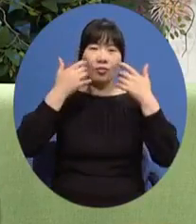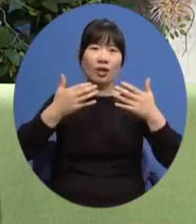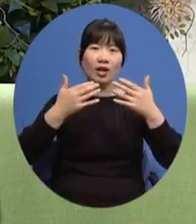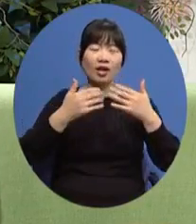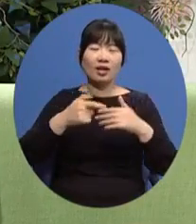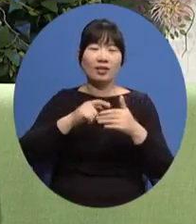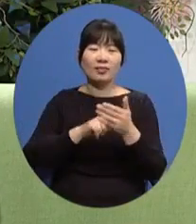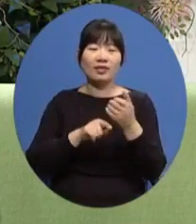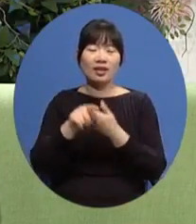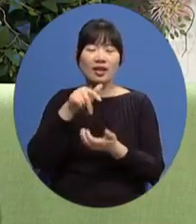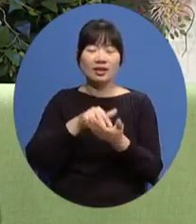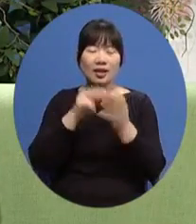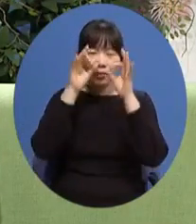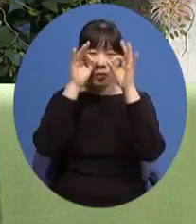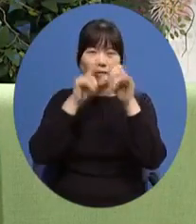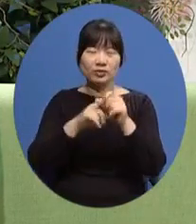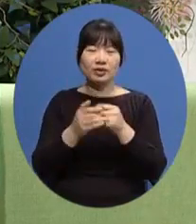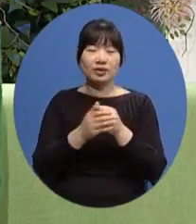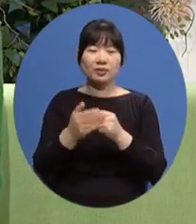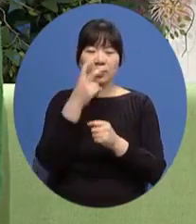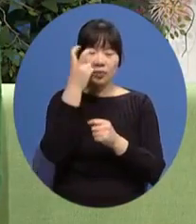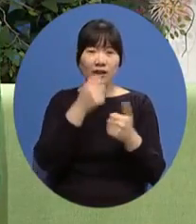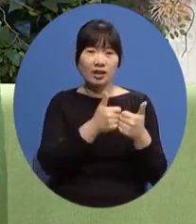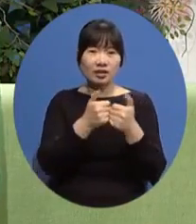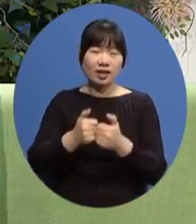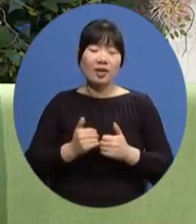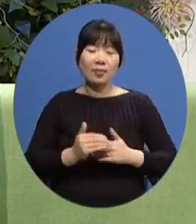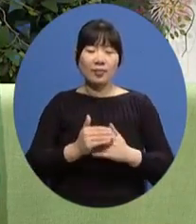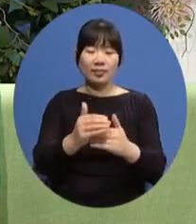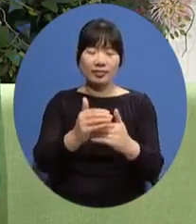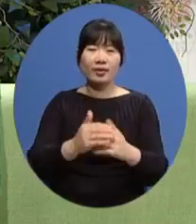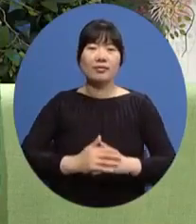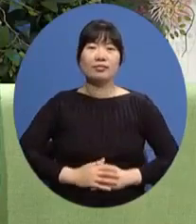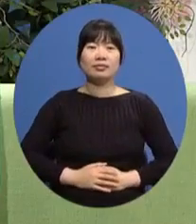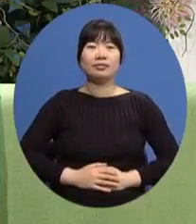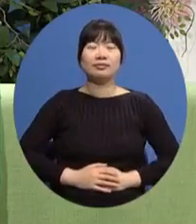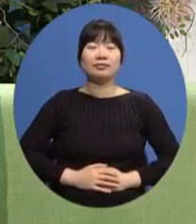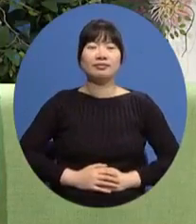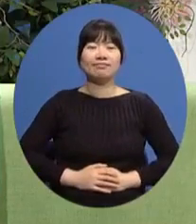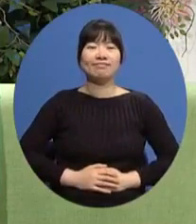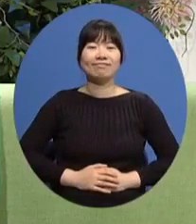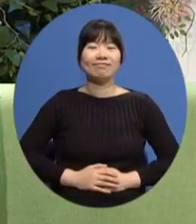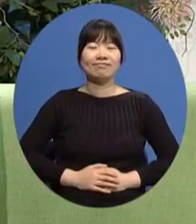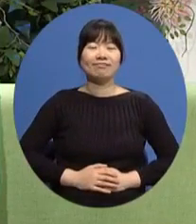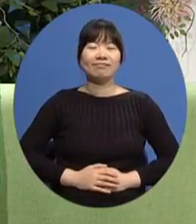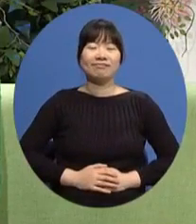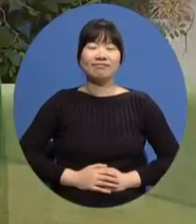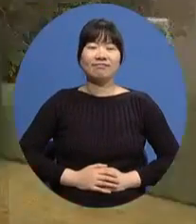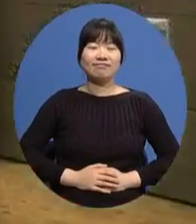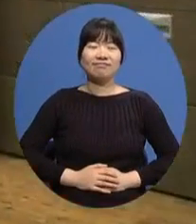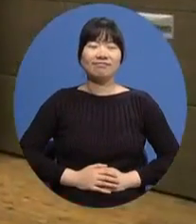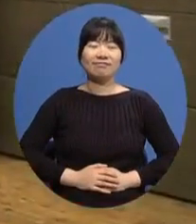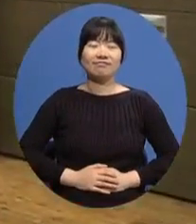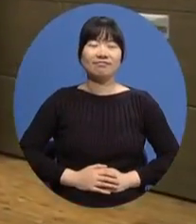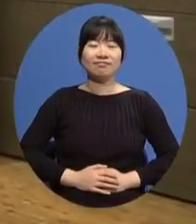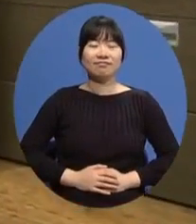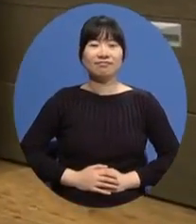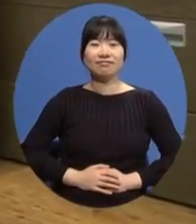그 심리 상태를 알아보기 위해서요. 네. 검사하고 상담을 진행을 해봤습니다. 화면 보시죠.